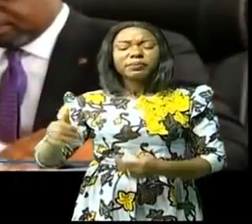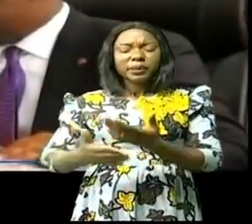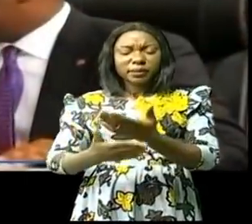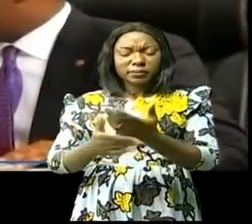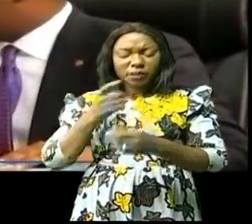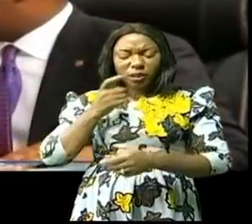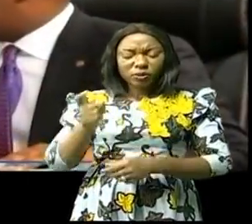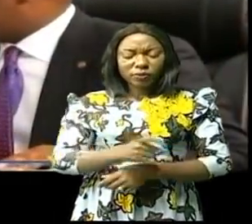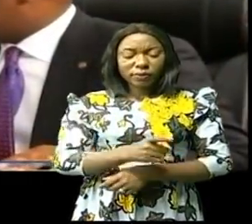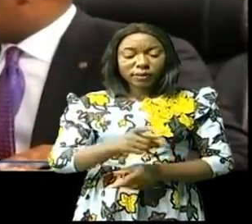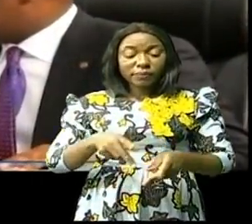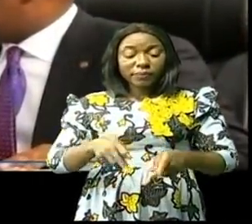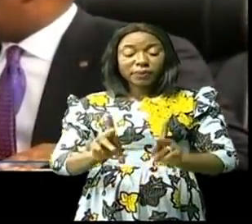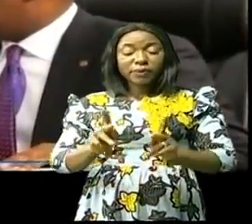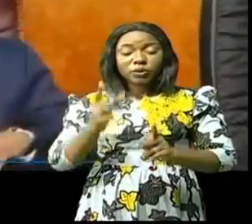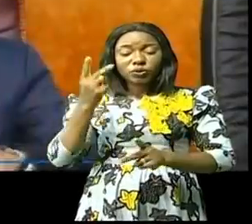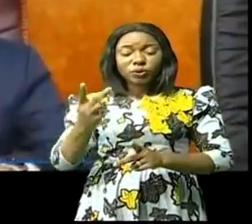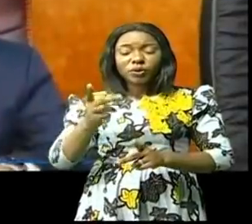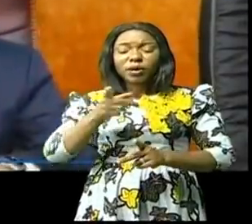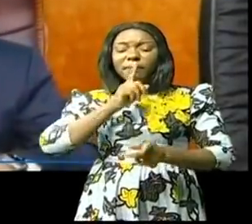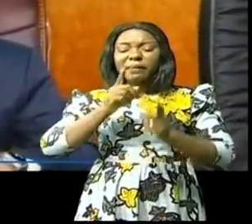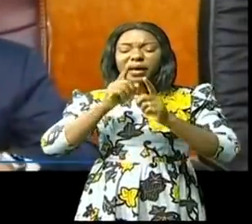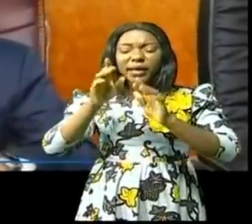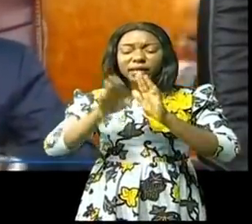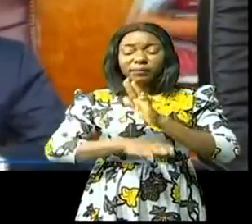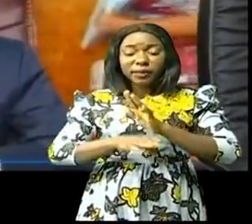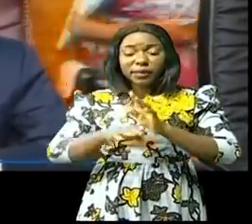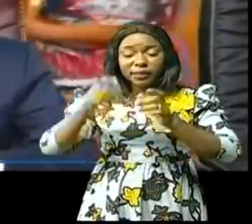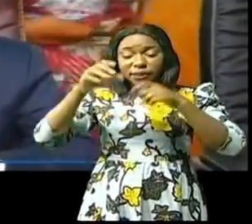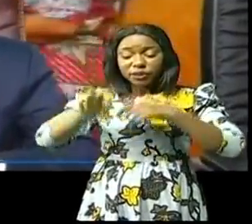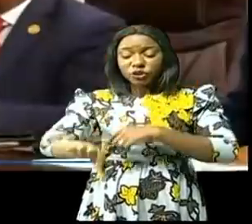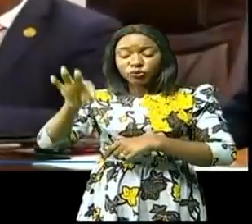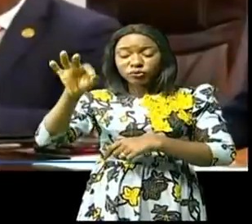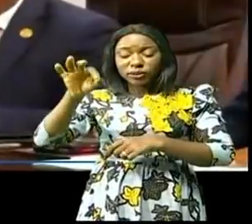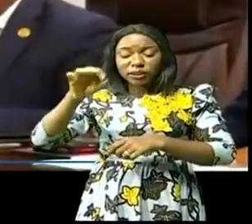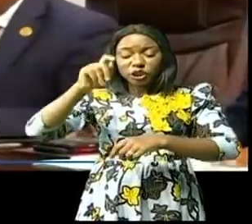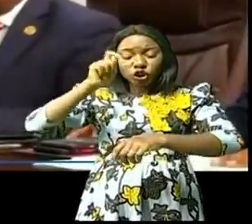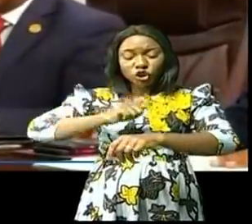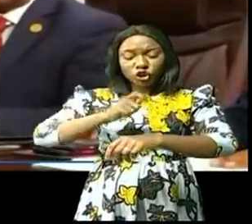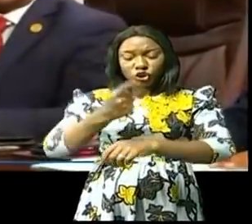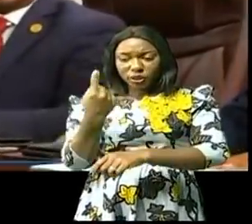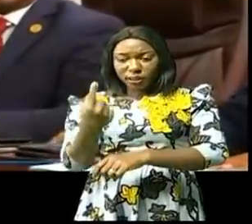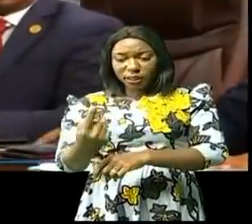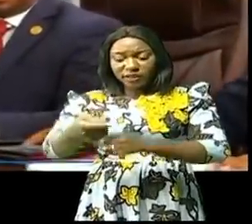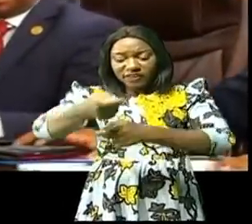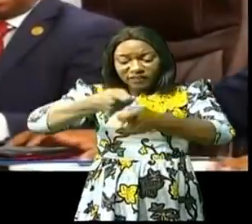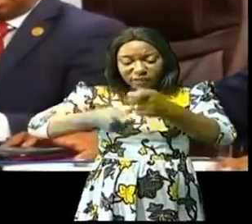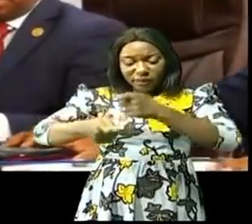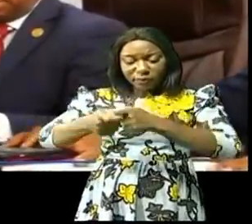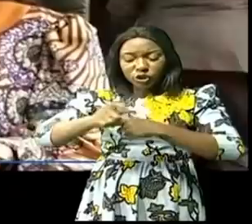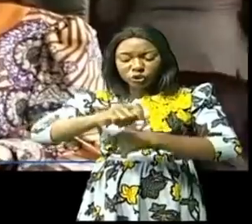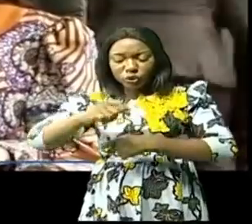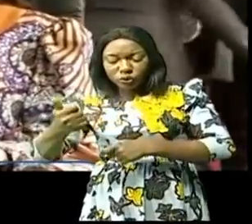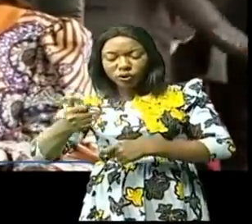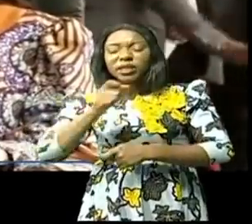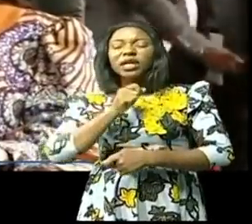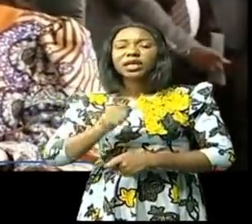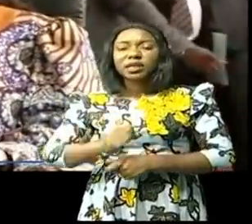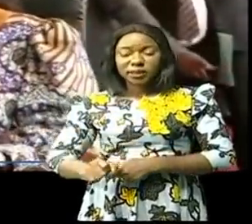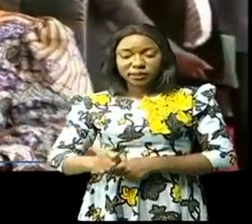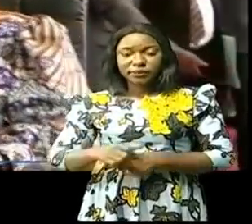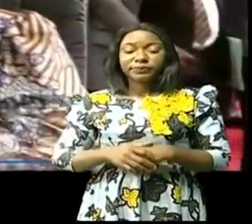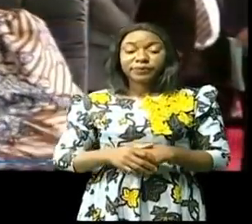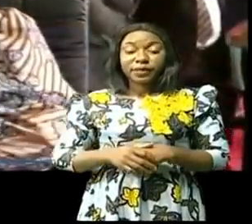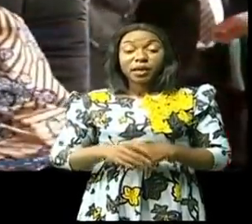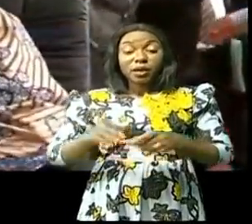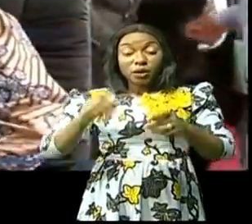va permettre aux deux chambres du Parlement de désigner un juge devant remplacer Polycarpe Mungulu Tapangané à